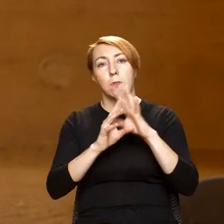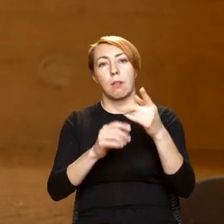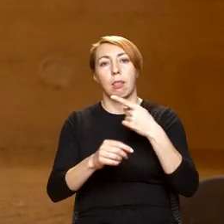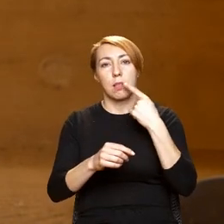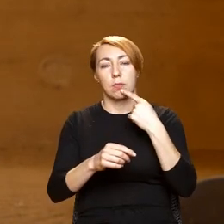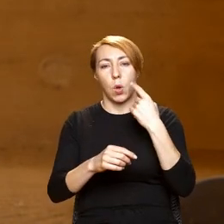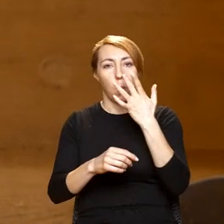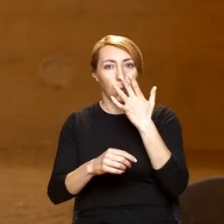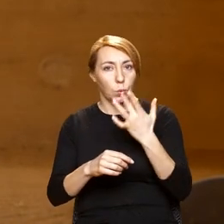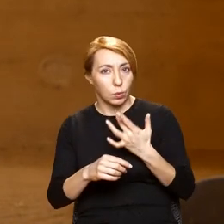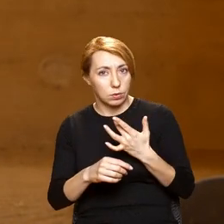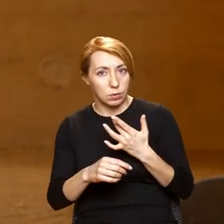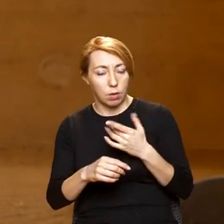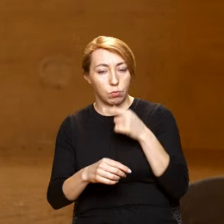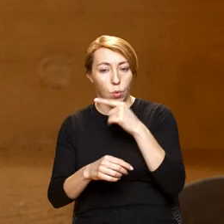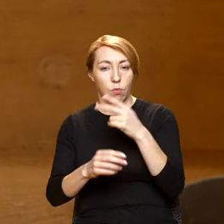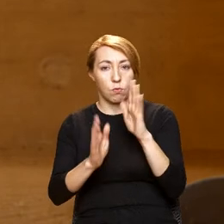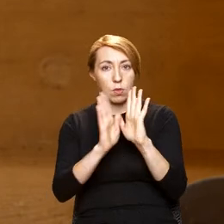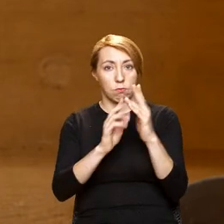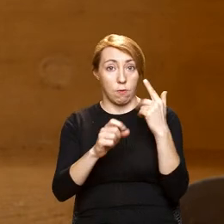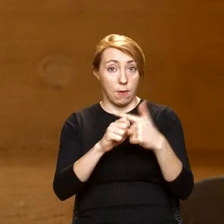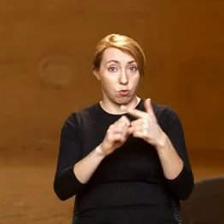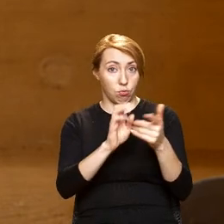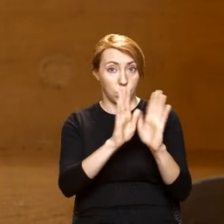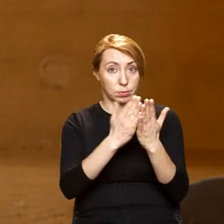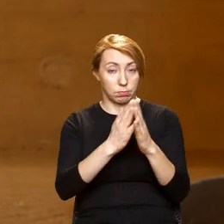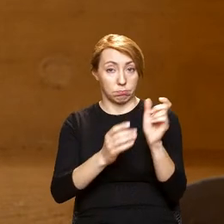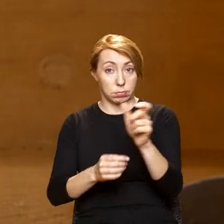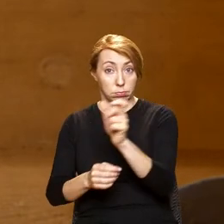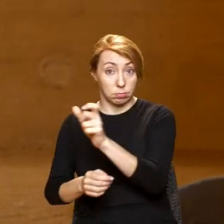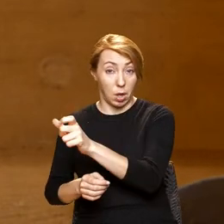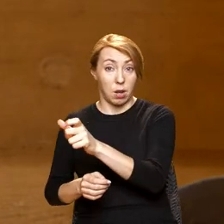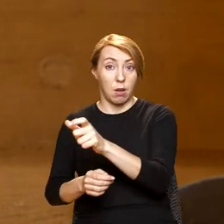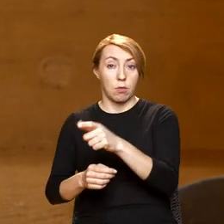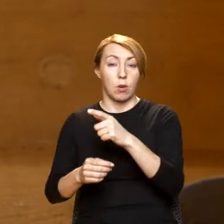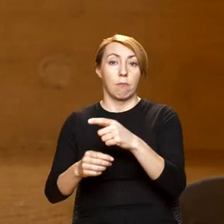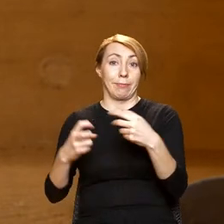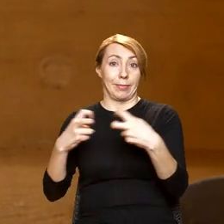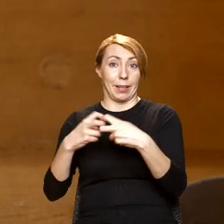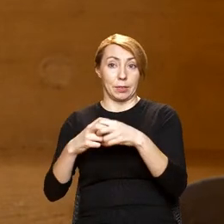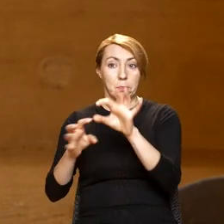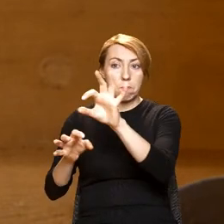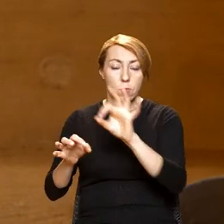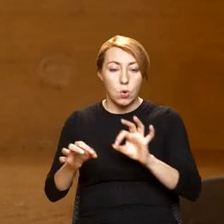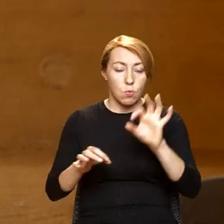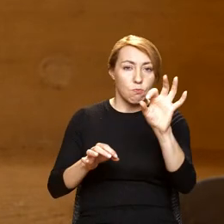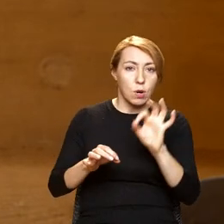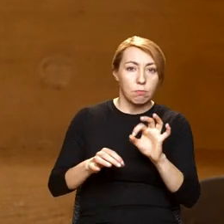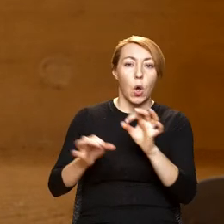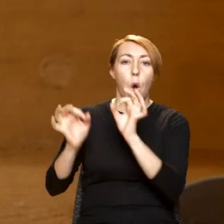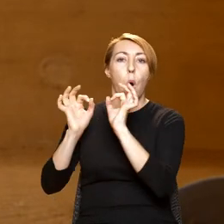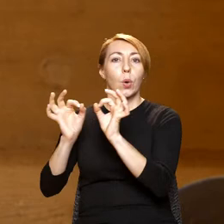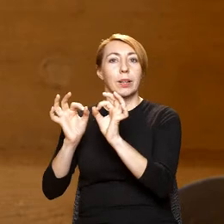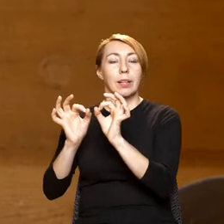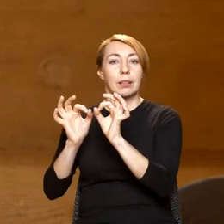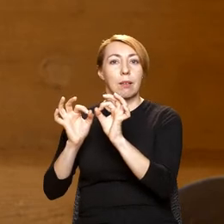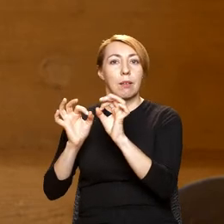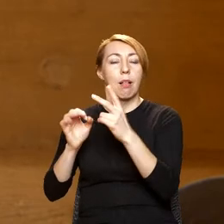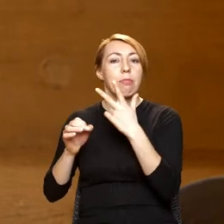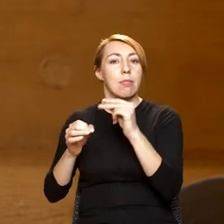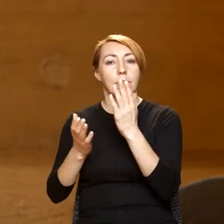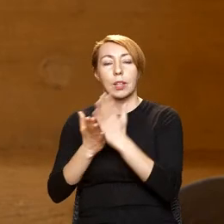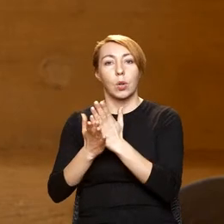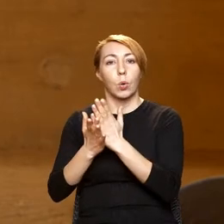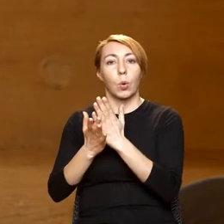rosyjsku i z tych 20 tomów w formie cyfrowej czerpałam cytaty, które oryginalnie, nie tylko Piłsudskiego,